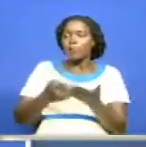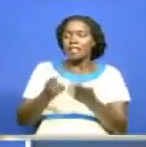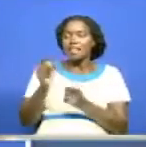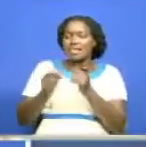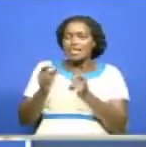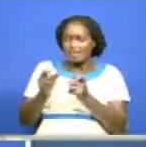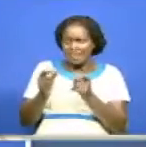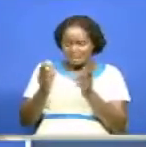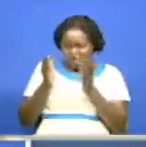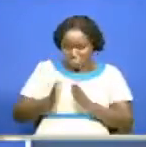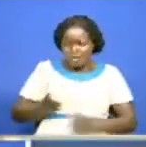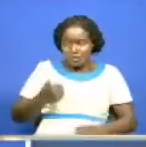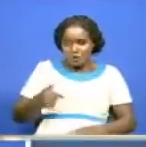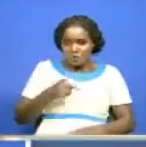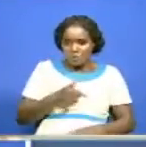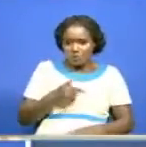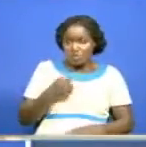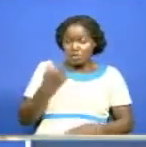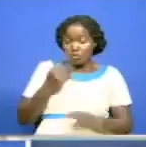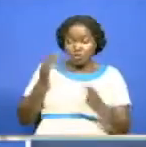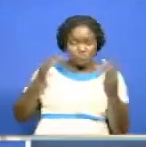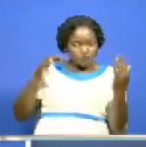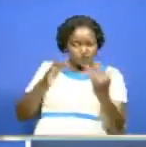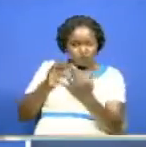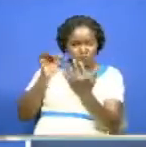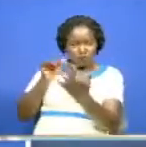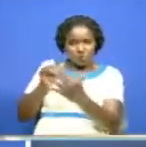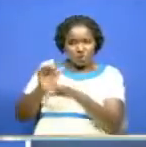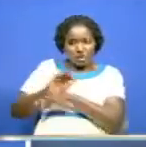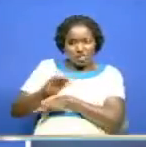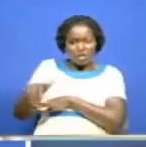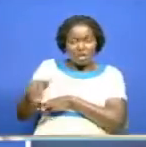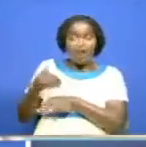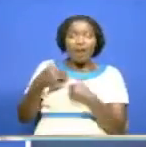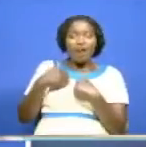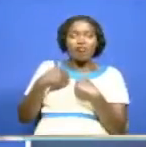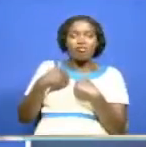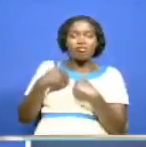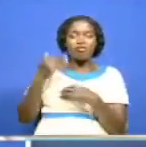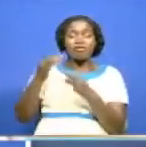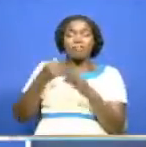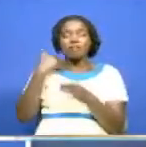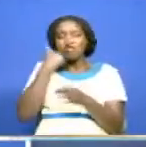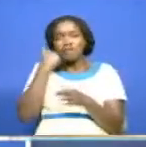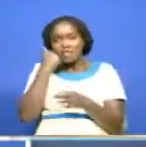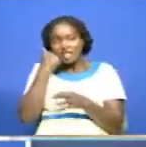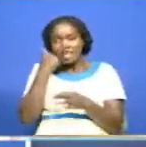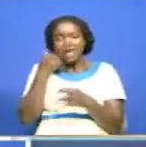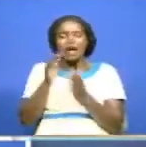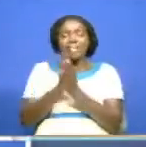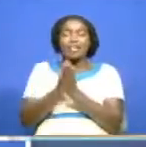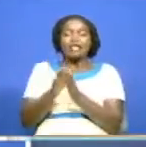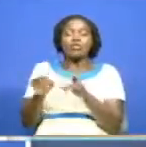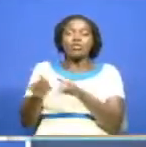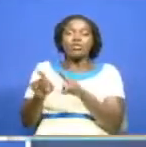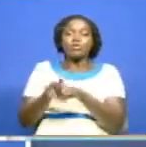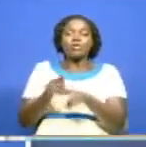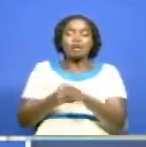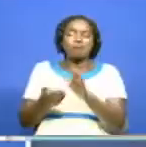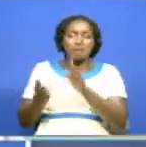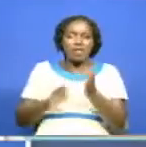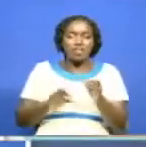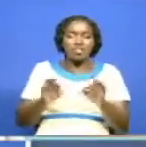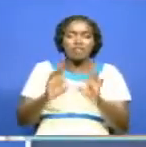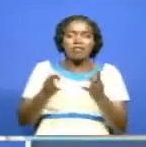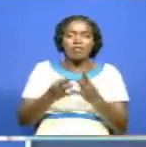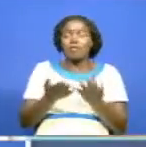mmoja wetu ambaye anapigana vitani ako na ile bima ya kumsimamia kigonjeka, na pia anapoaga familia yake